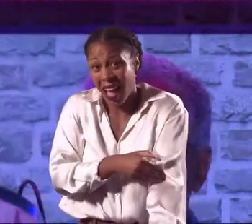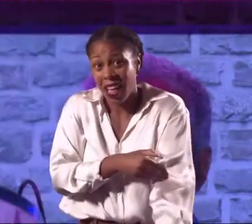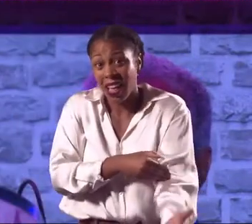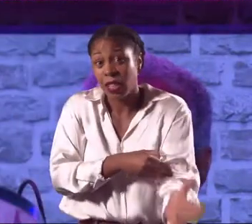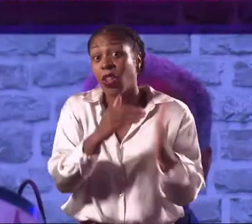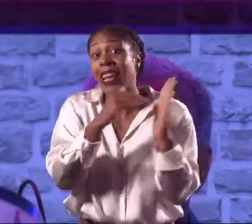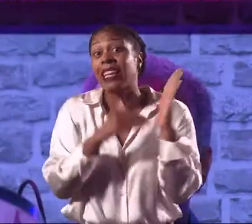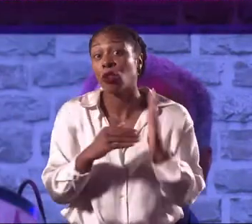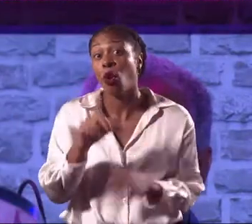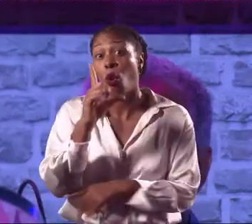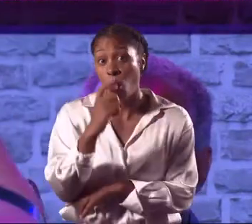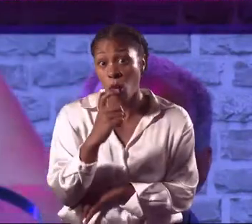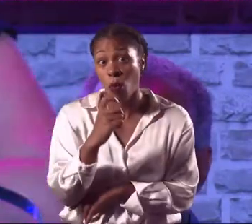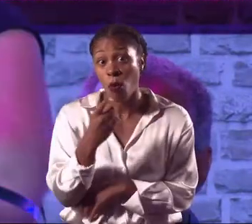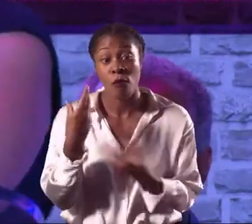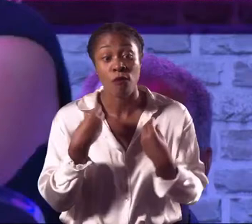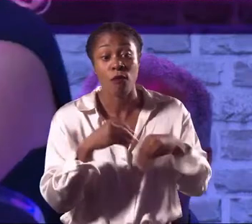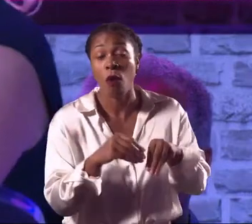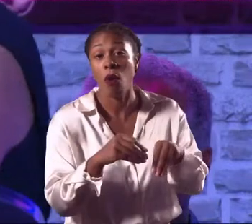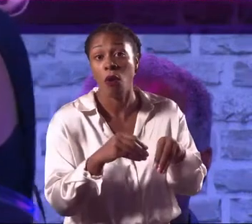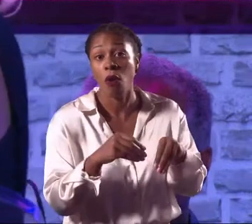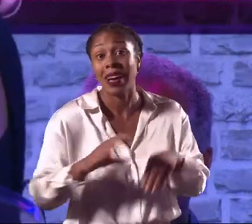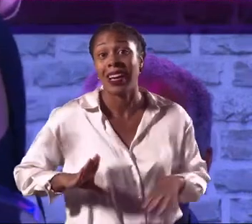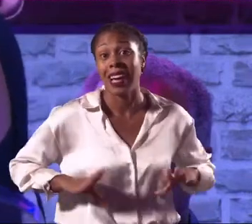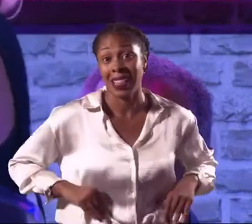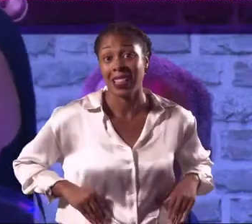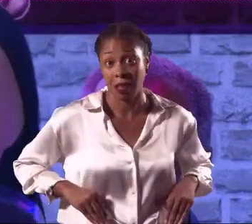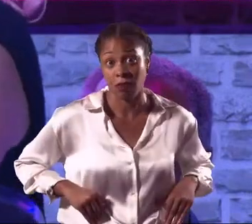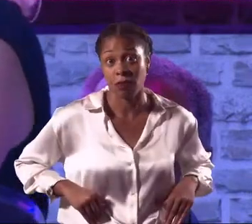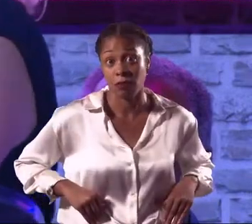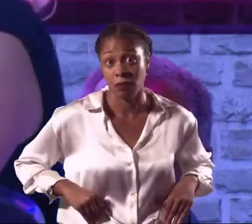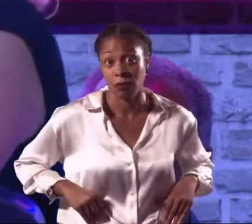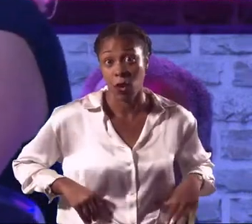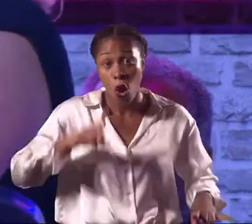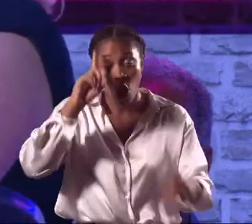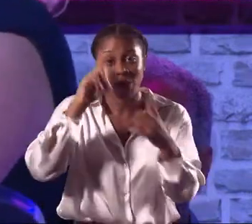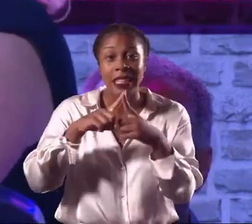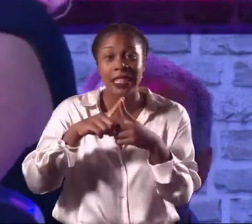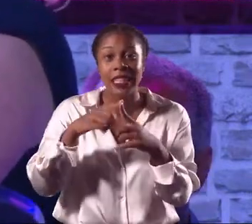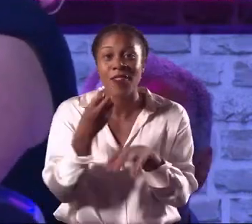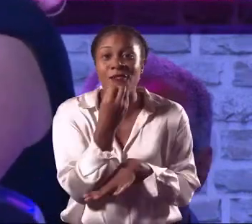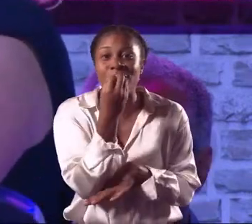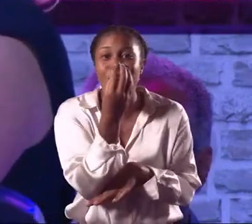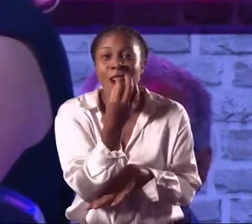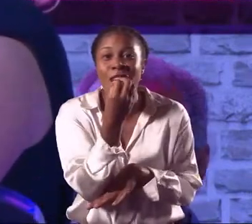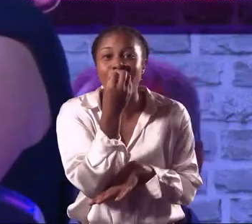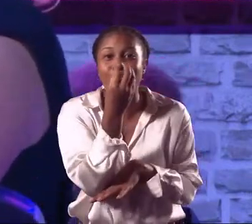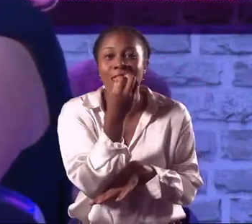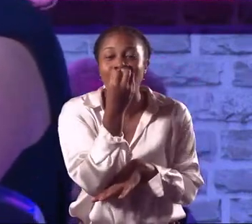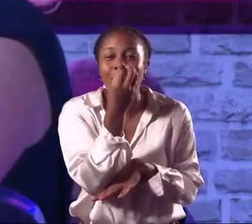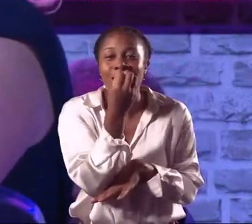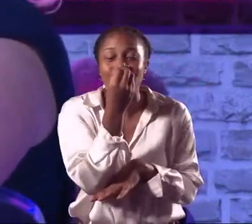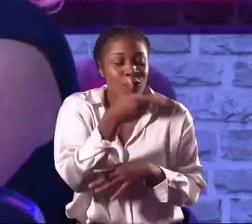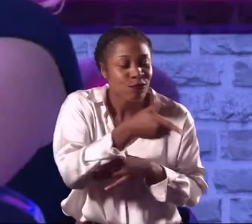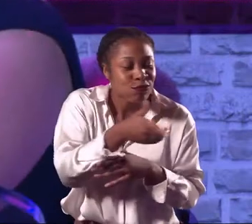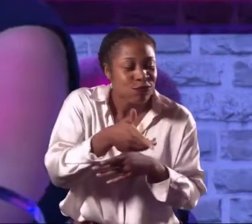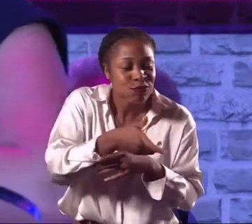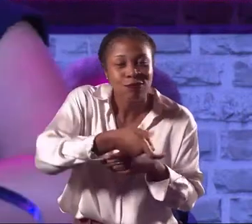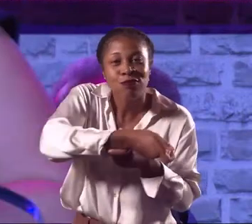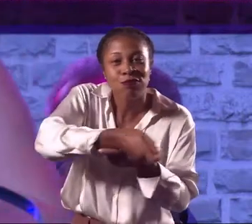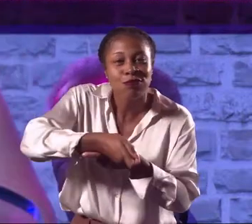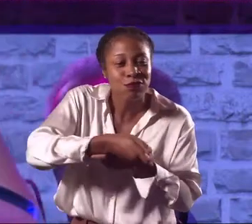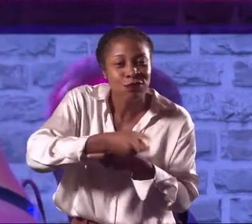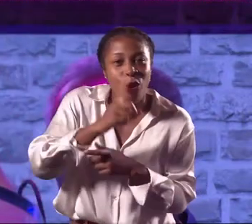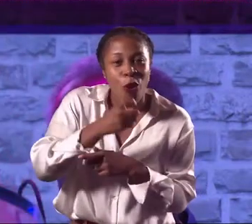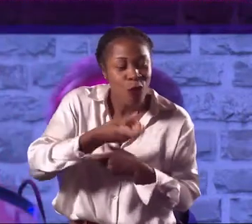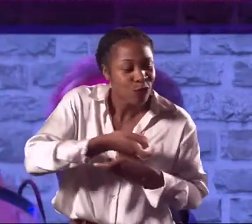pension canadien pour, tenez-vous bien, arroser des orchidées qui étaient destinées à l'export. Voilà ce